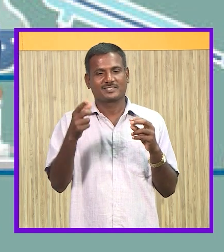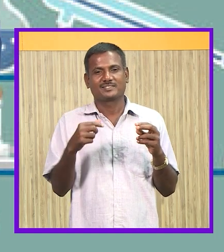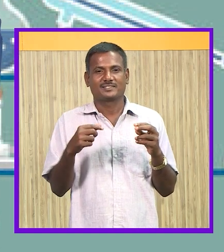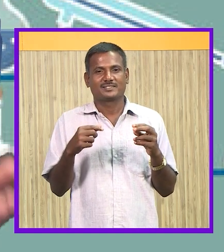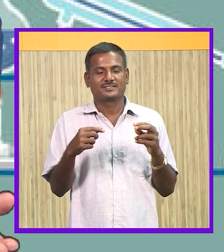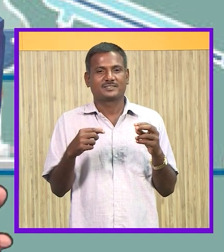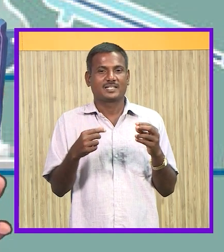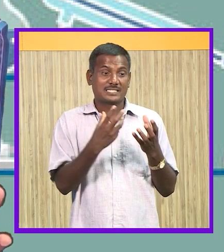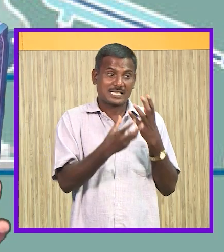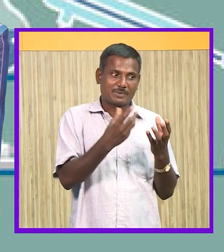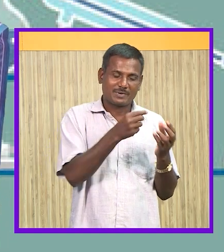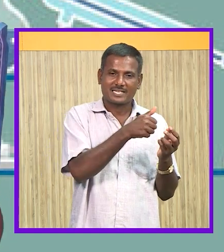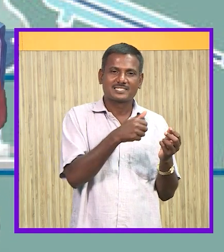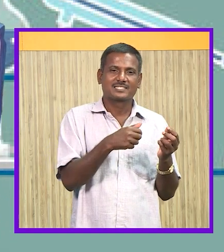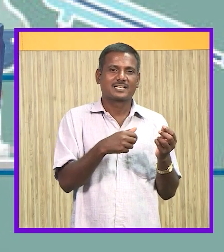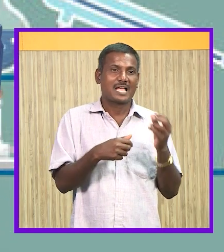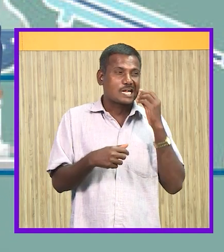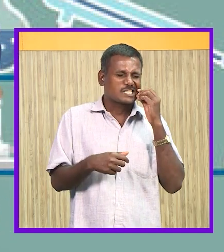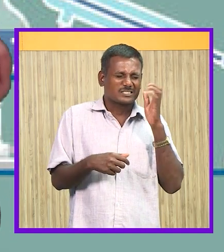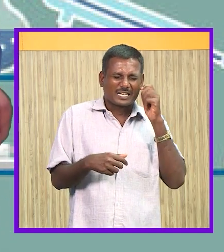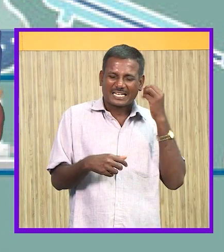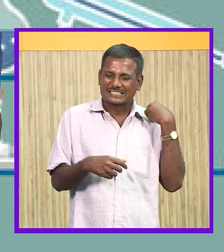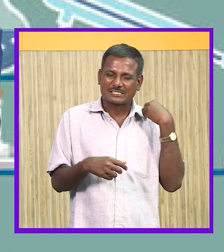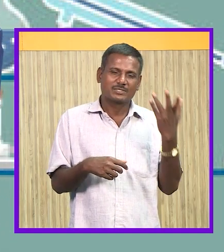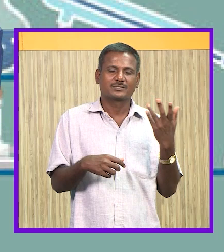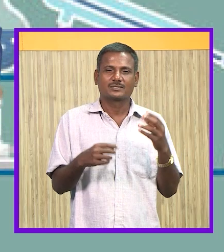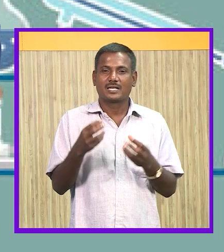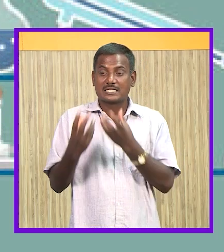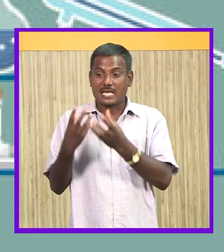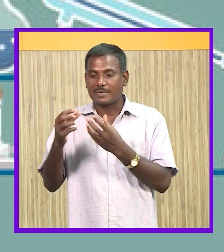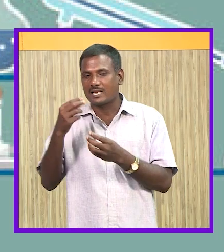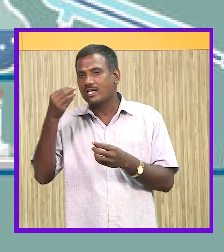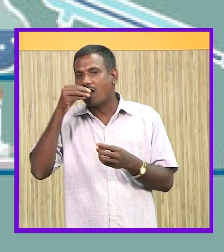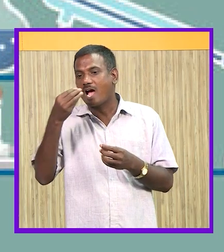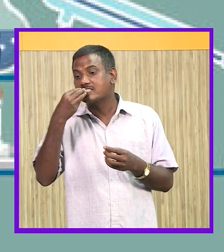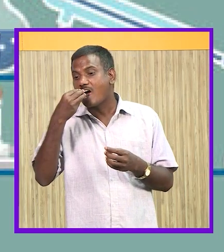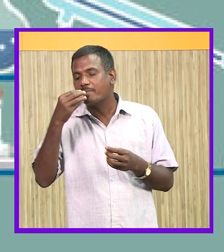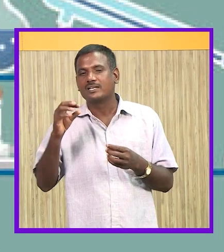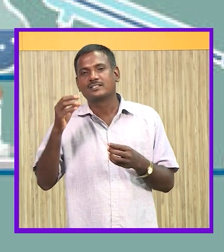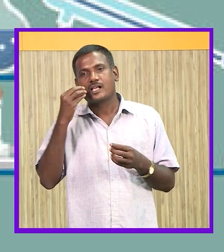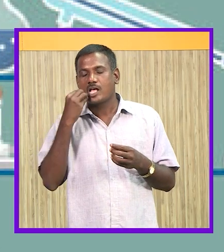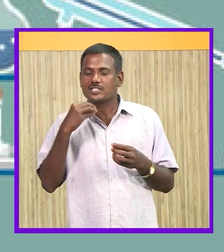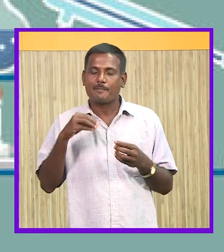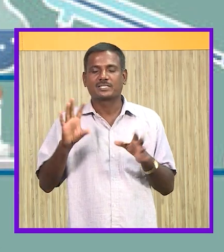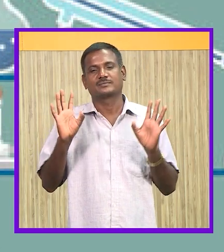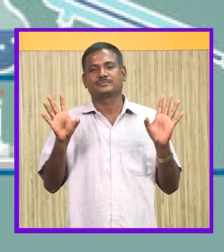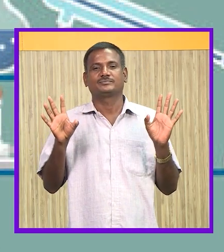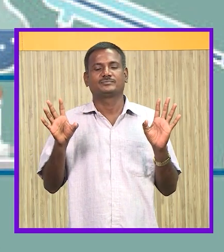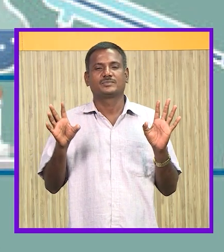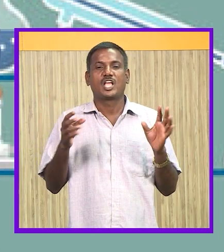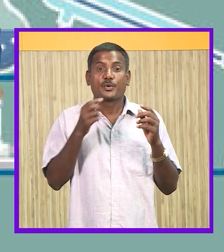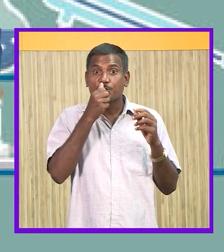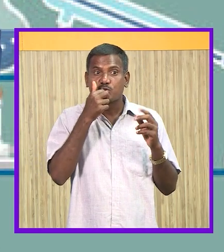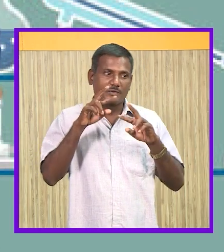இல்லையா. சமைக்கப்படாத அரிசி கடிப்பதற்கு ரொம்ப ஹார்டாட்டு இருக்கும், ஆனால் சமைக்கப்பட்ட அரிசி கொஞ்சம் சாஃப்டாக இருக்கும் இல்லையா. இந்த